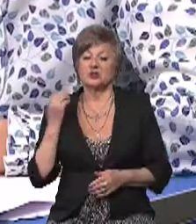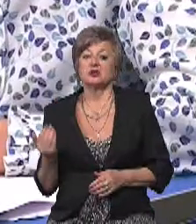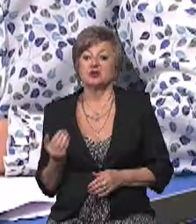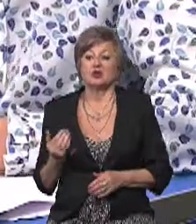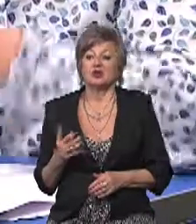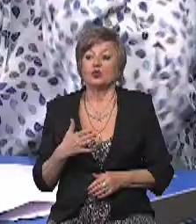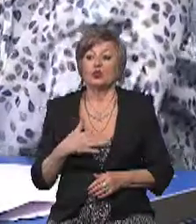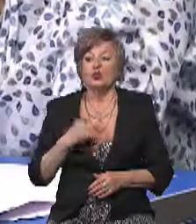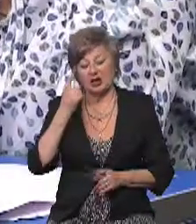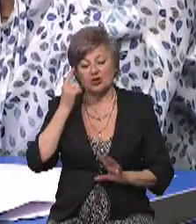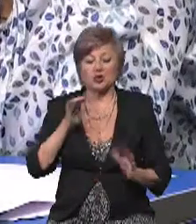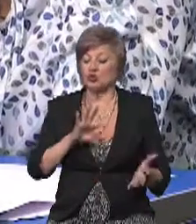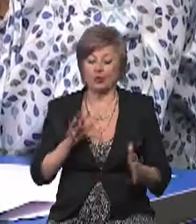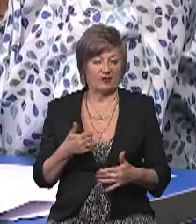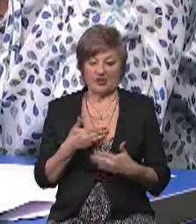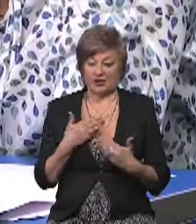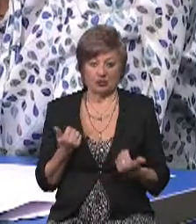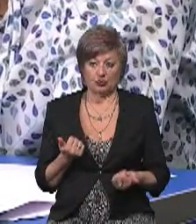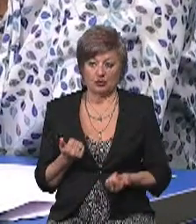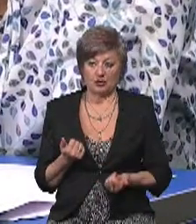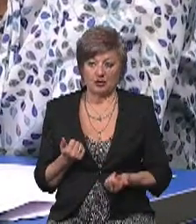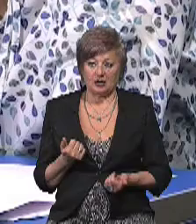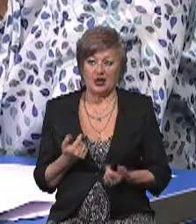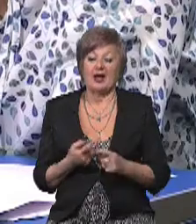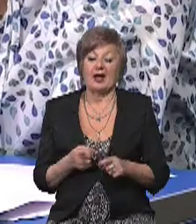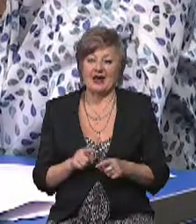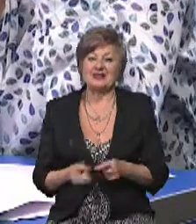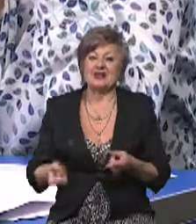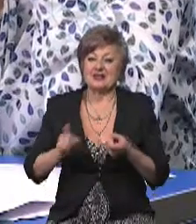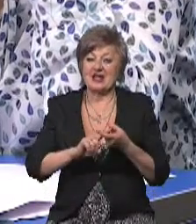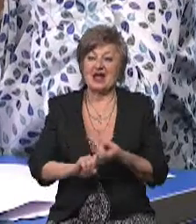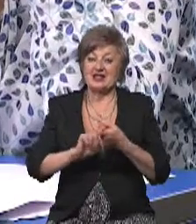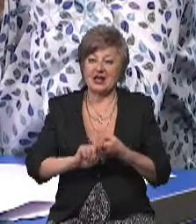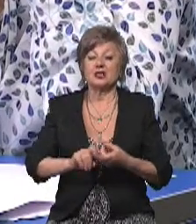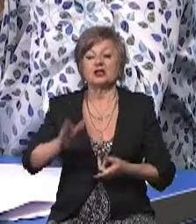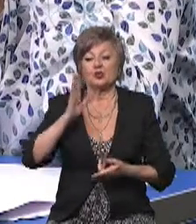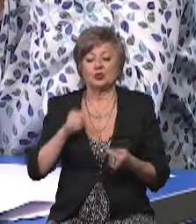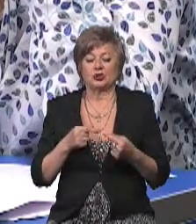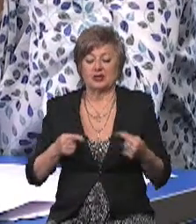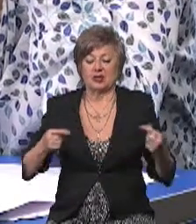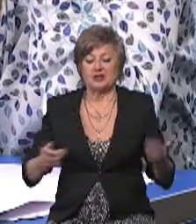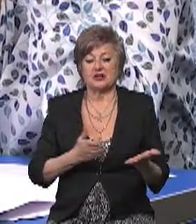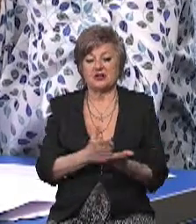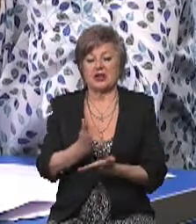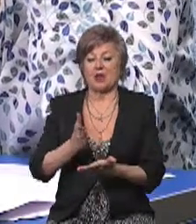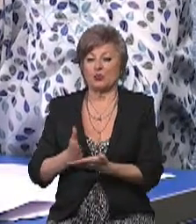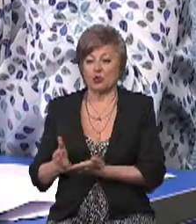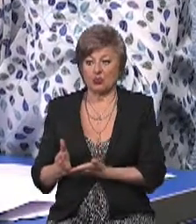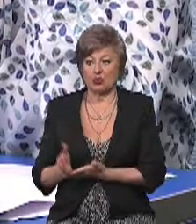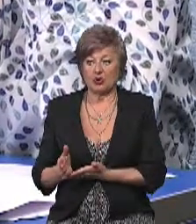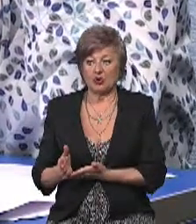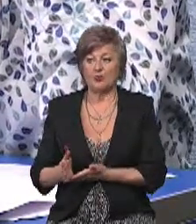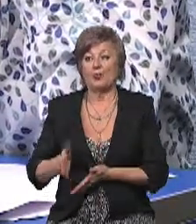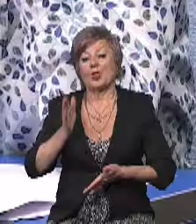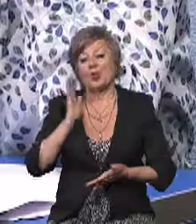мене навіть сумніву цього приводу немає. Ця залежність, вона буде мати різноманітний напрямок, розумієте?